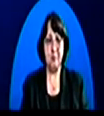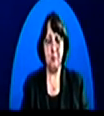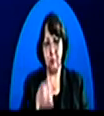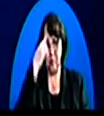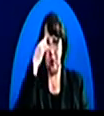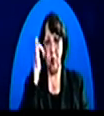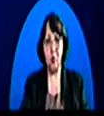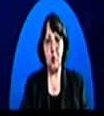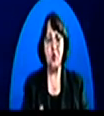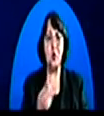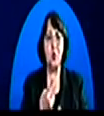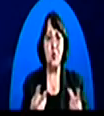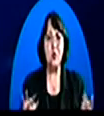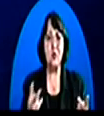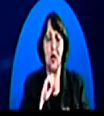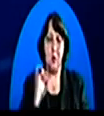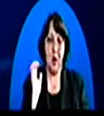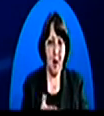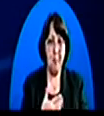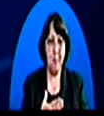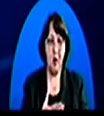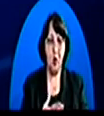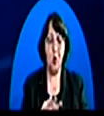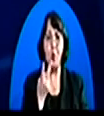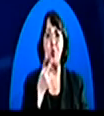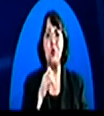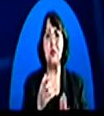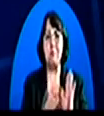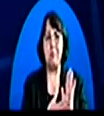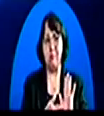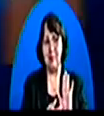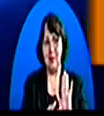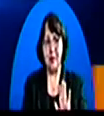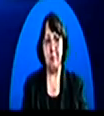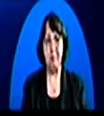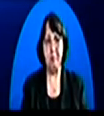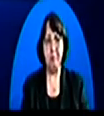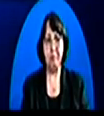Монгол улсын үндэсний аюулгүй байдлын үзэл баримтлал